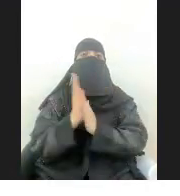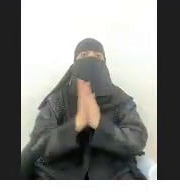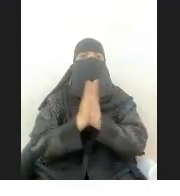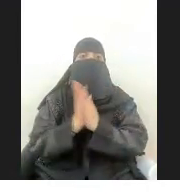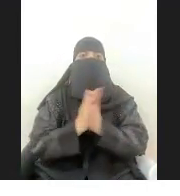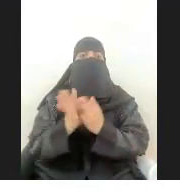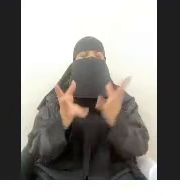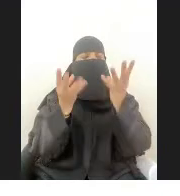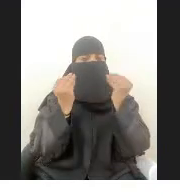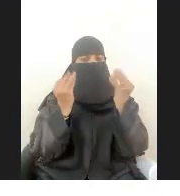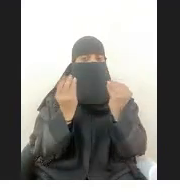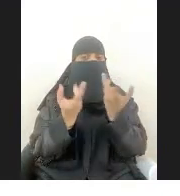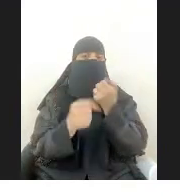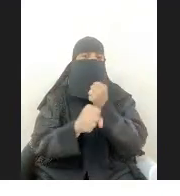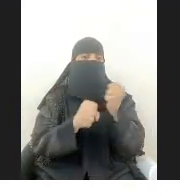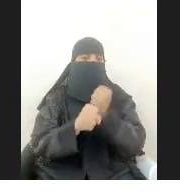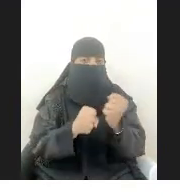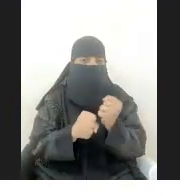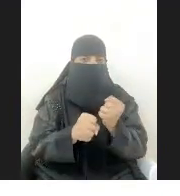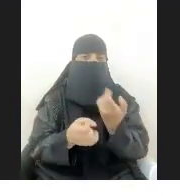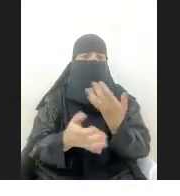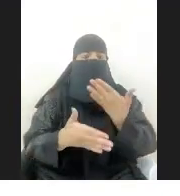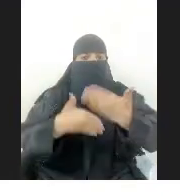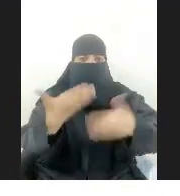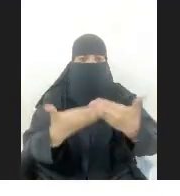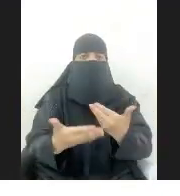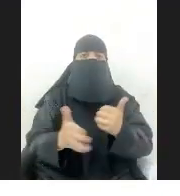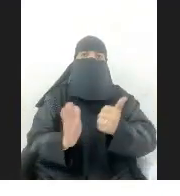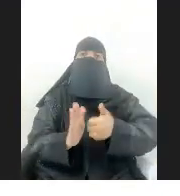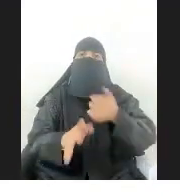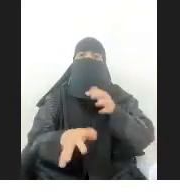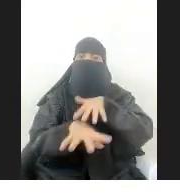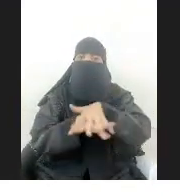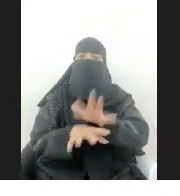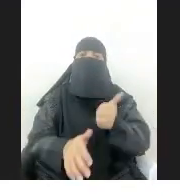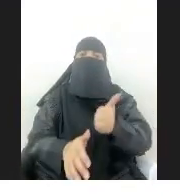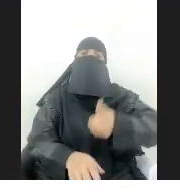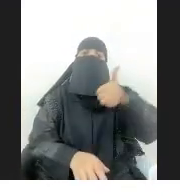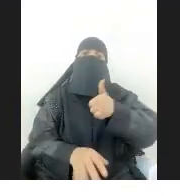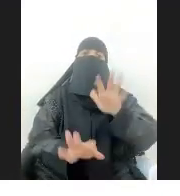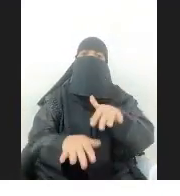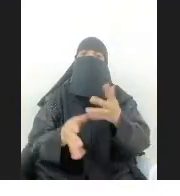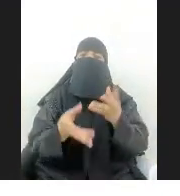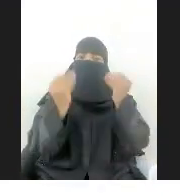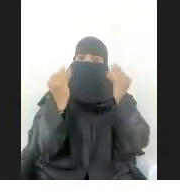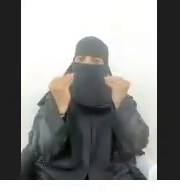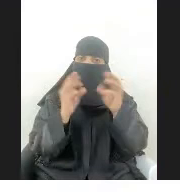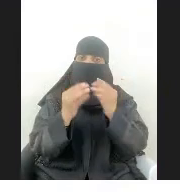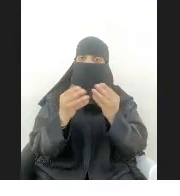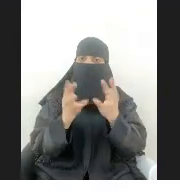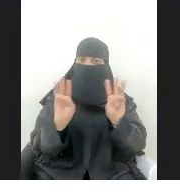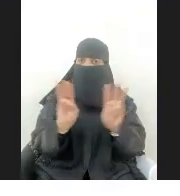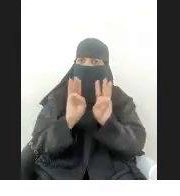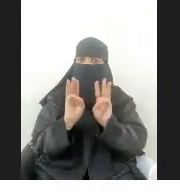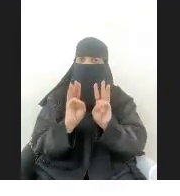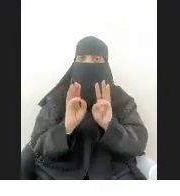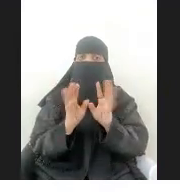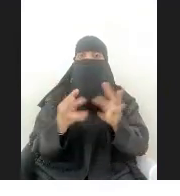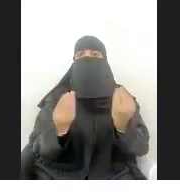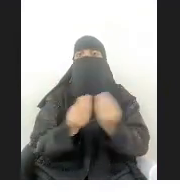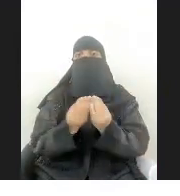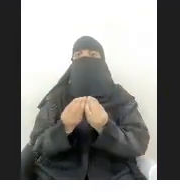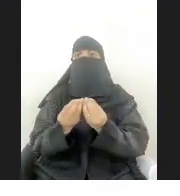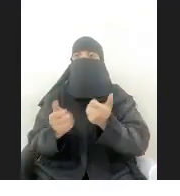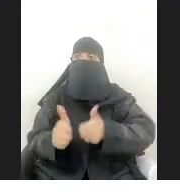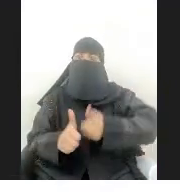في التعليم، ومحاولة دمج أفضل ما في التعلم الإلكتروني مع ما هو أفضل في التعلم